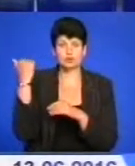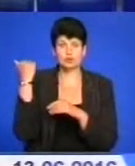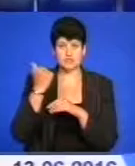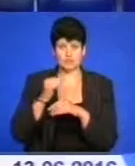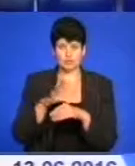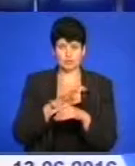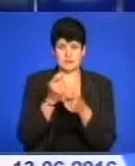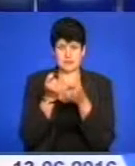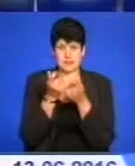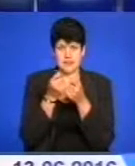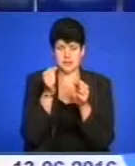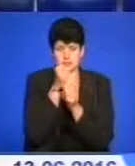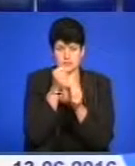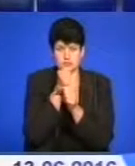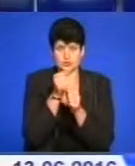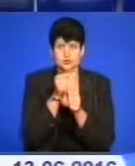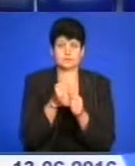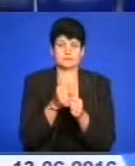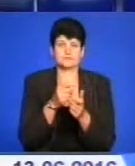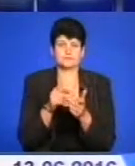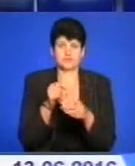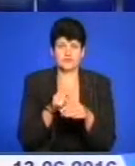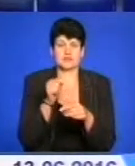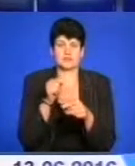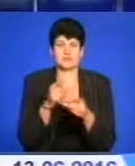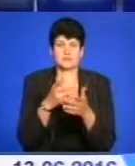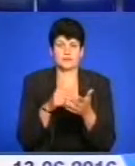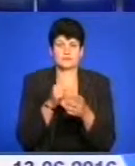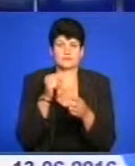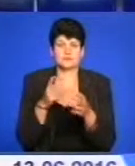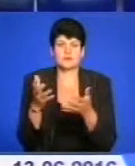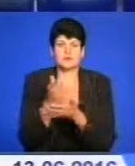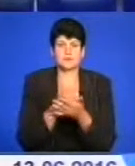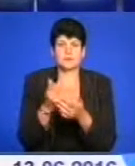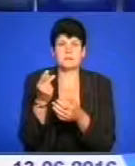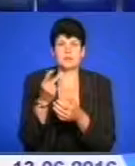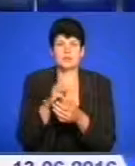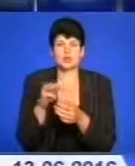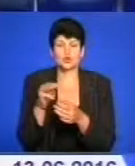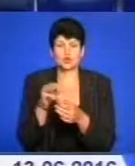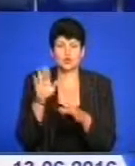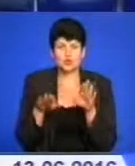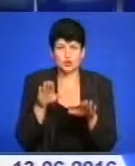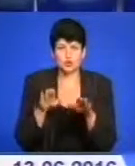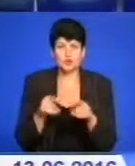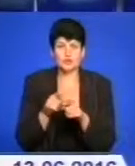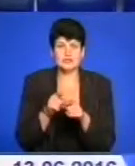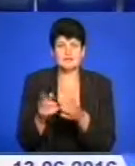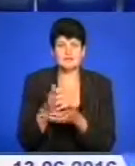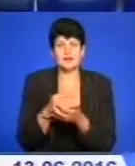були невеличкі приморозки, що позначилося на врожайності. Замість 1,5 тонни огірків із парника збирали